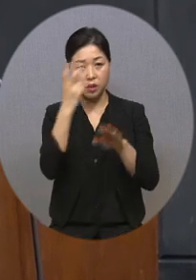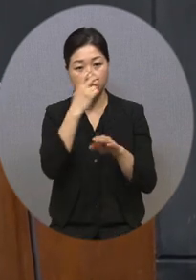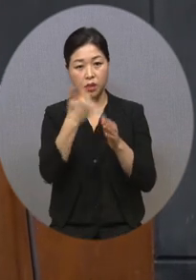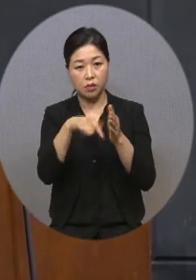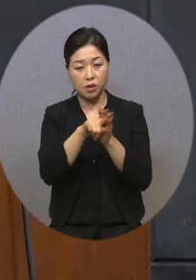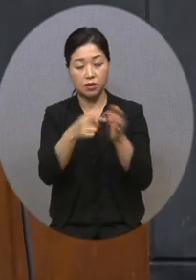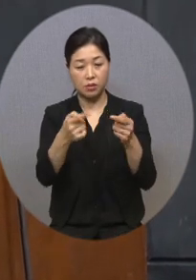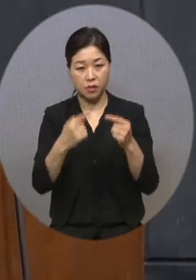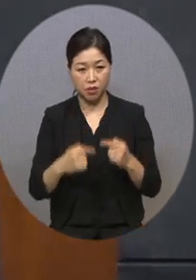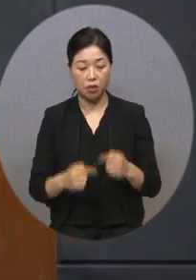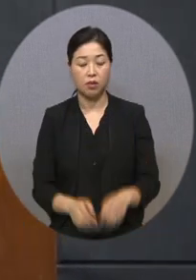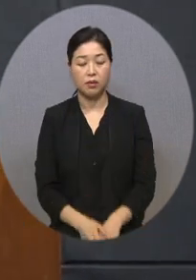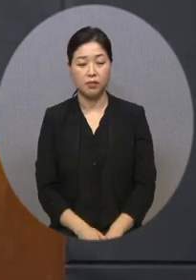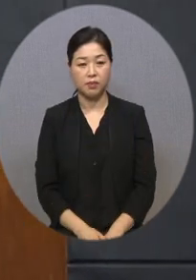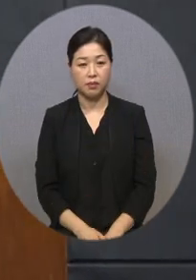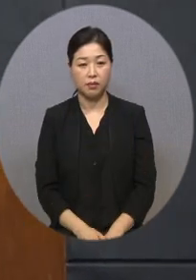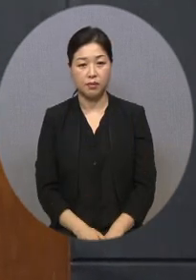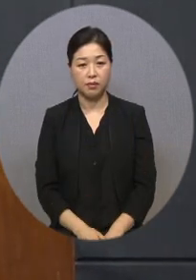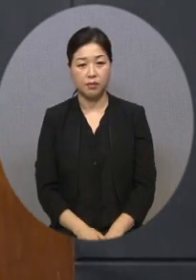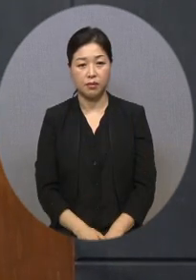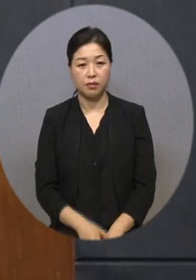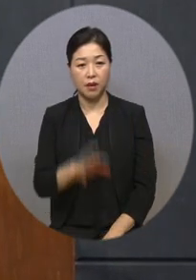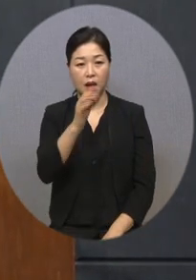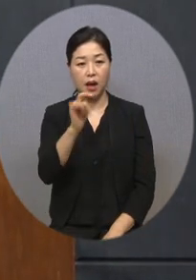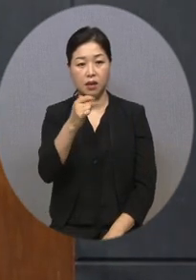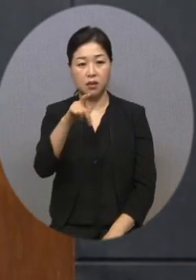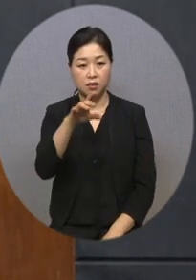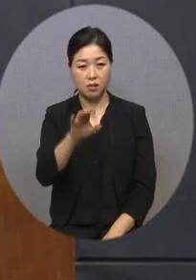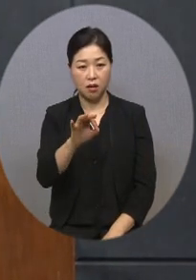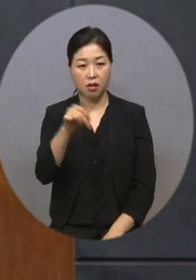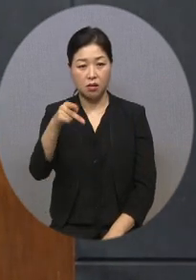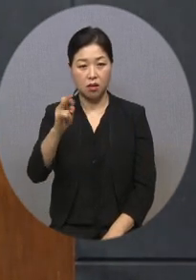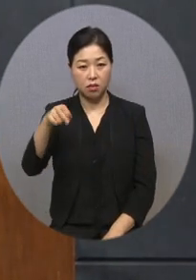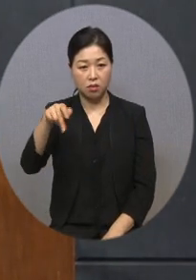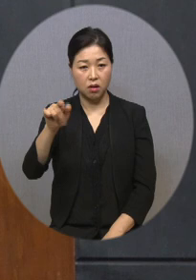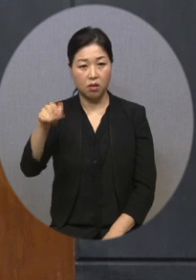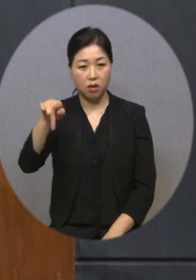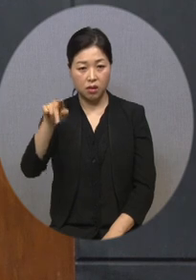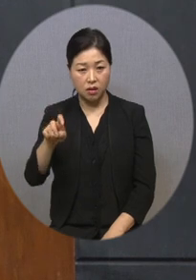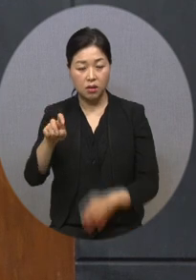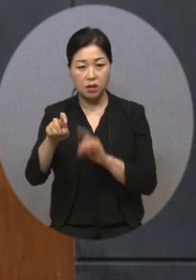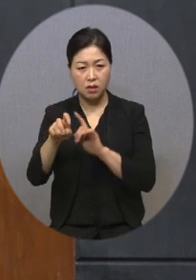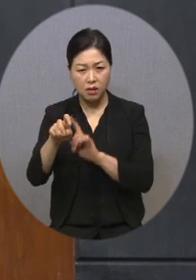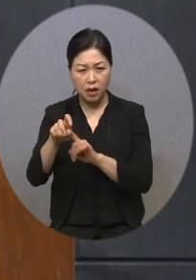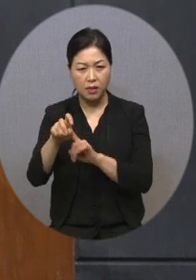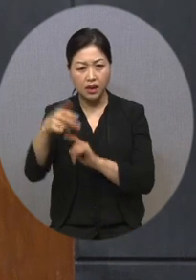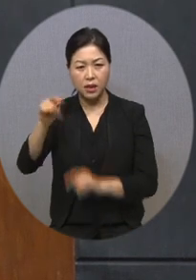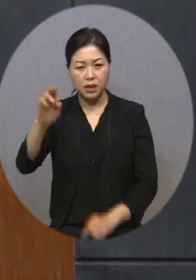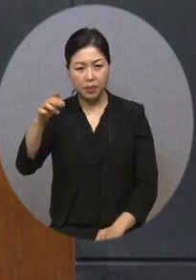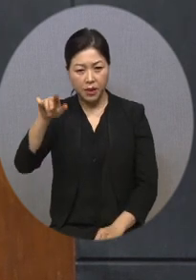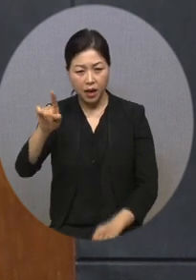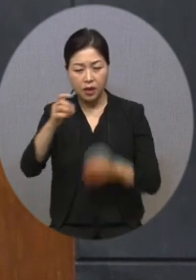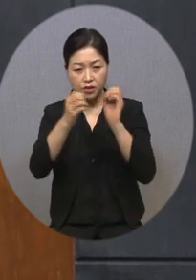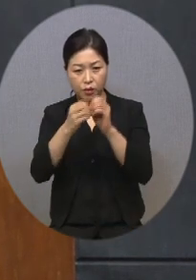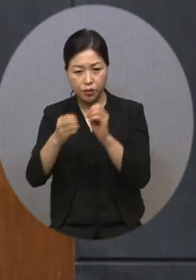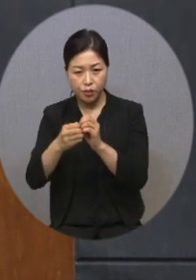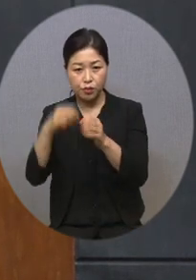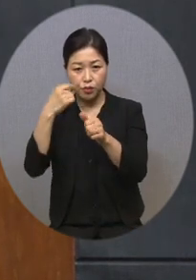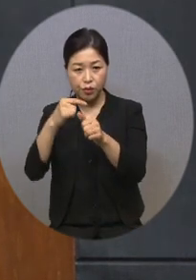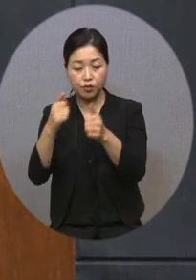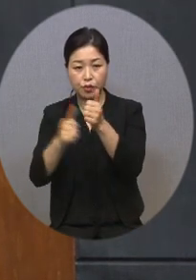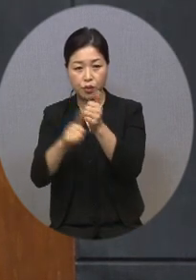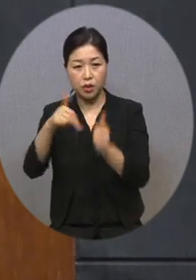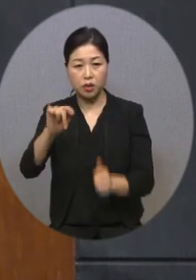참석해주셨습니다. 안성 경서남 작가 전수 교육 조교 전미선님 참석해주셨습니다.